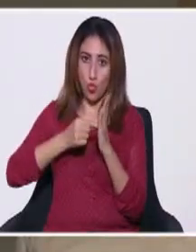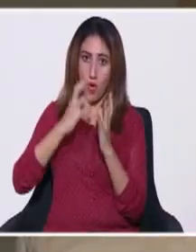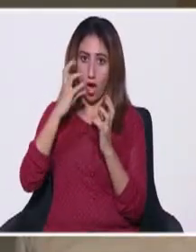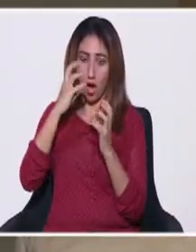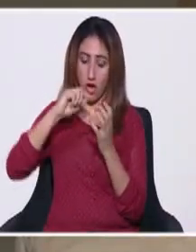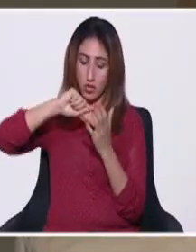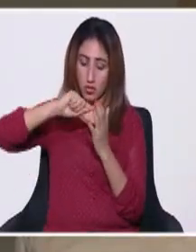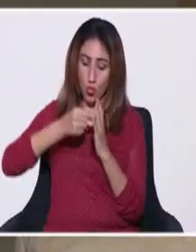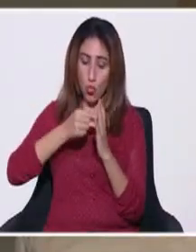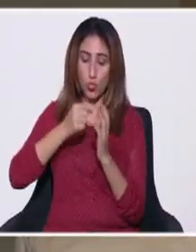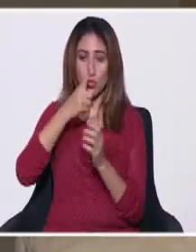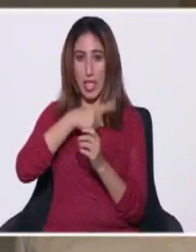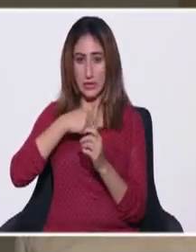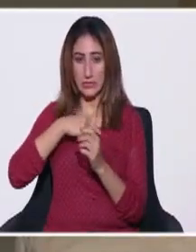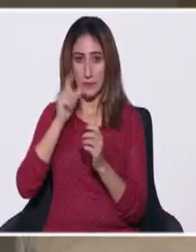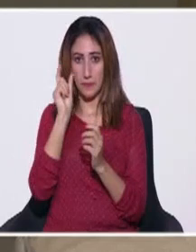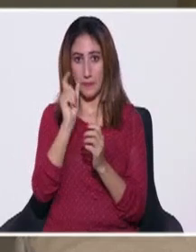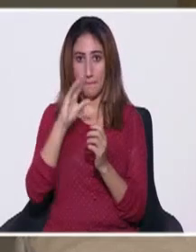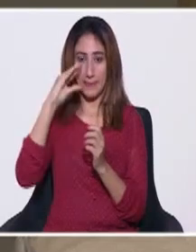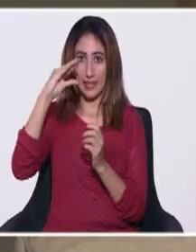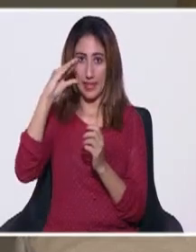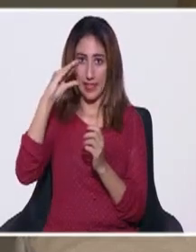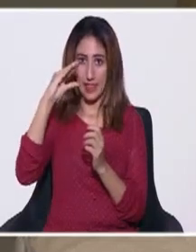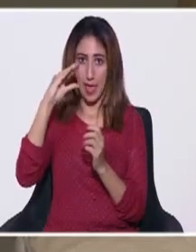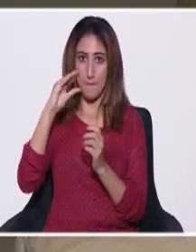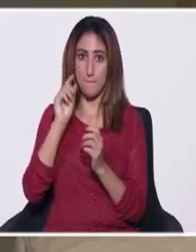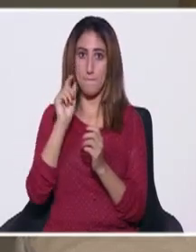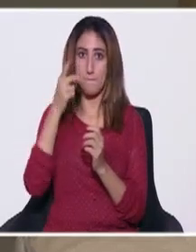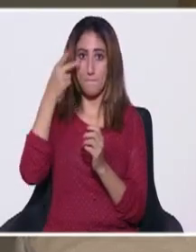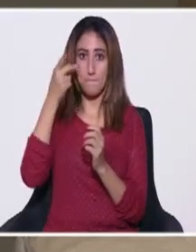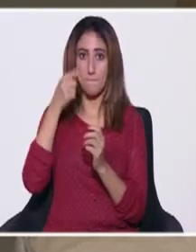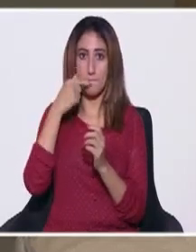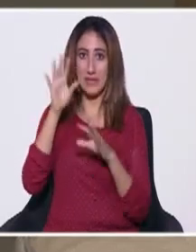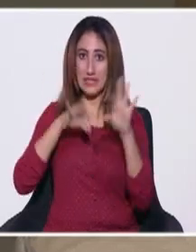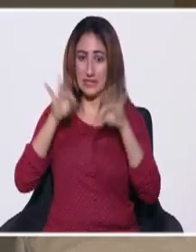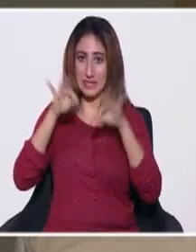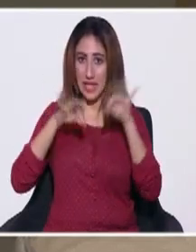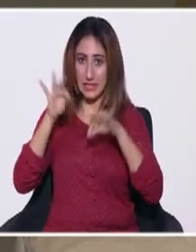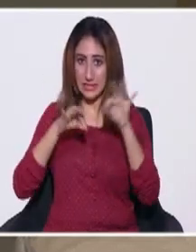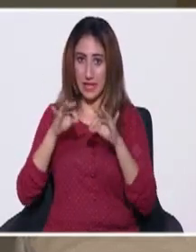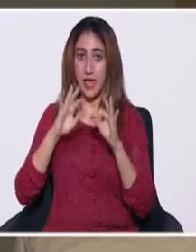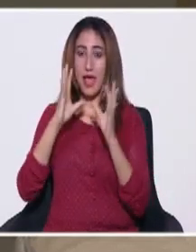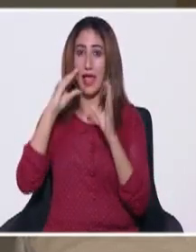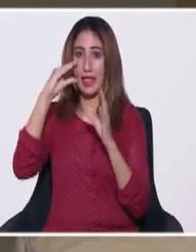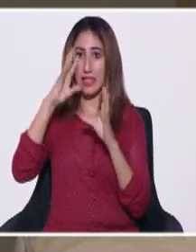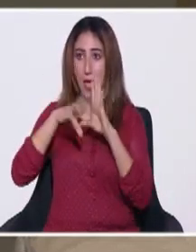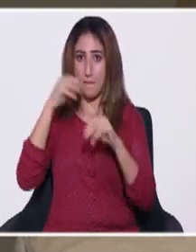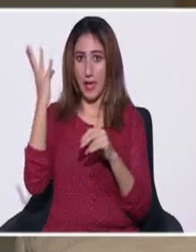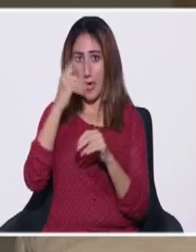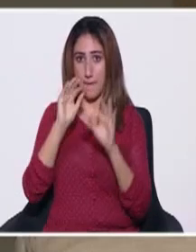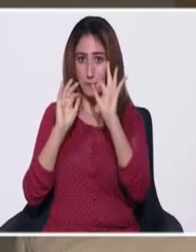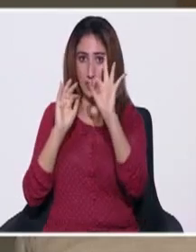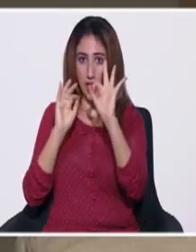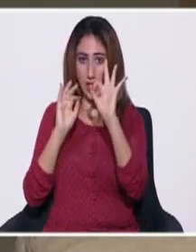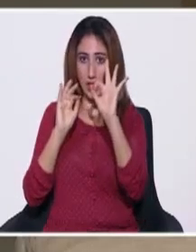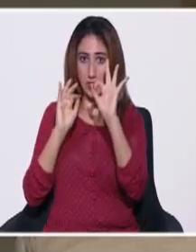الذاتيه، وكتابي الثاني علماء ومواقف بين ثوابت الدين وعواصف السياسه، وكتابي الثالث في محل ظهور